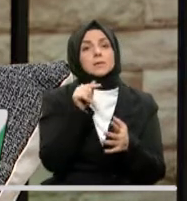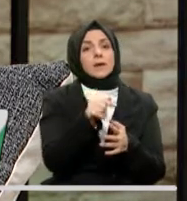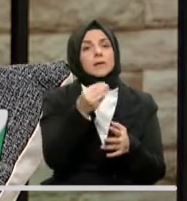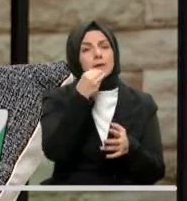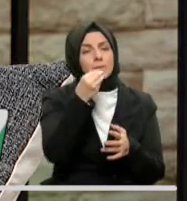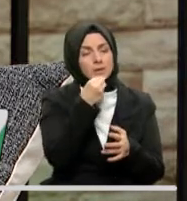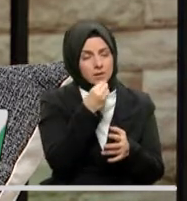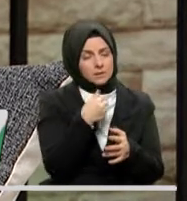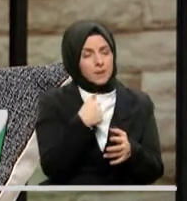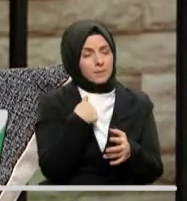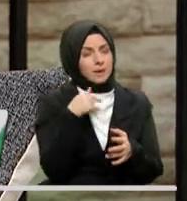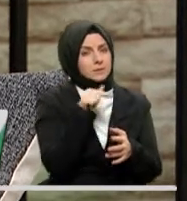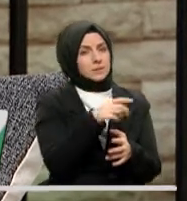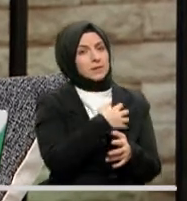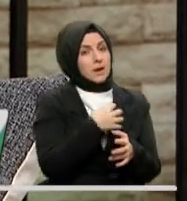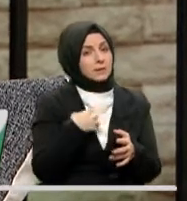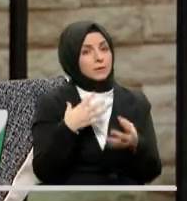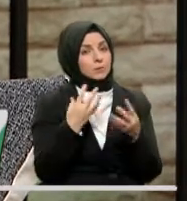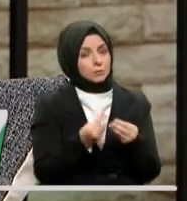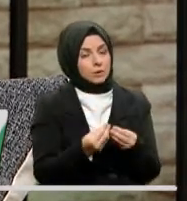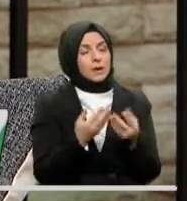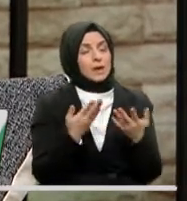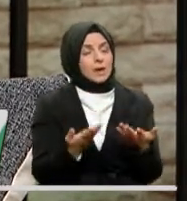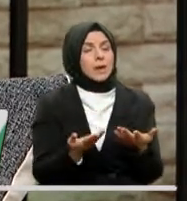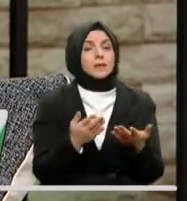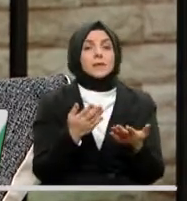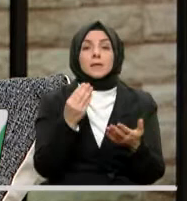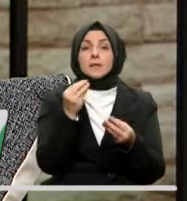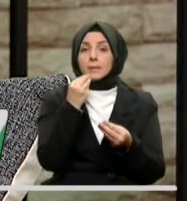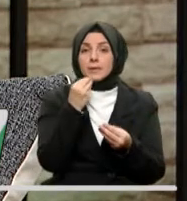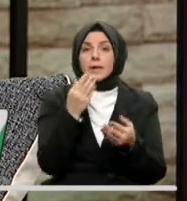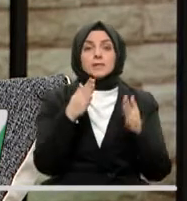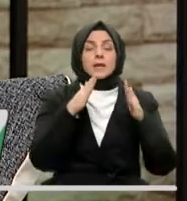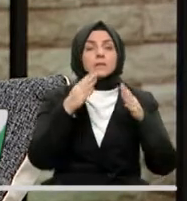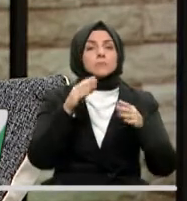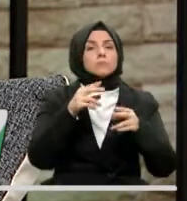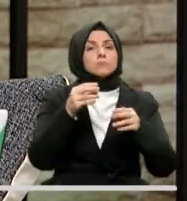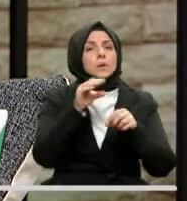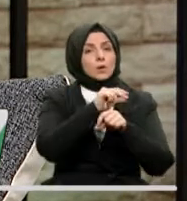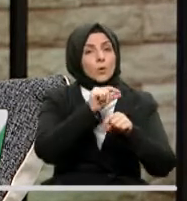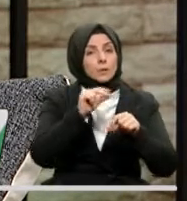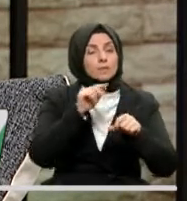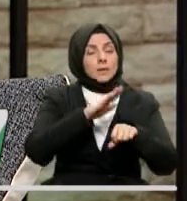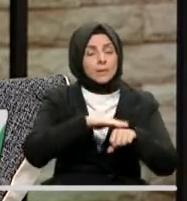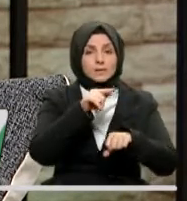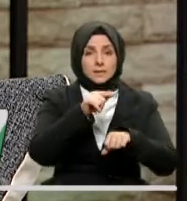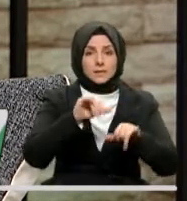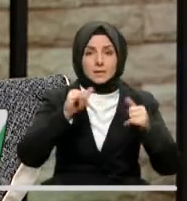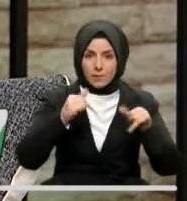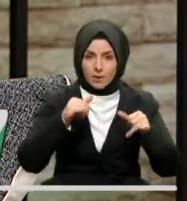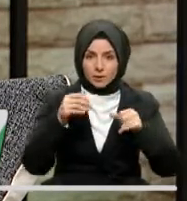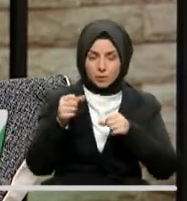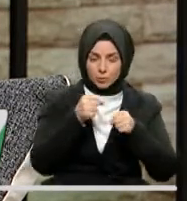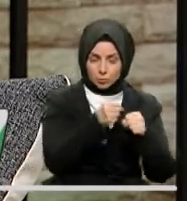olacağım şu eğer yemeğini yersen ödevini yaparsam seni parka götüreceğim ve çocuk şunu kabul eder sevilmek